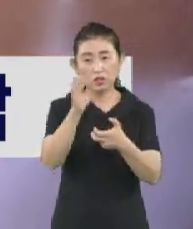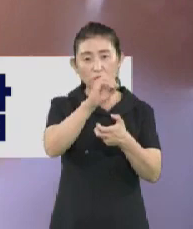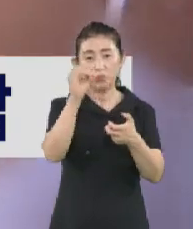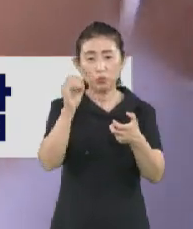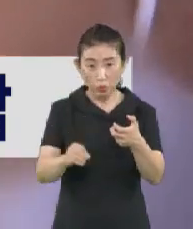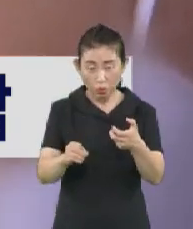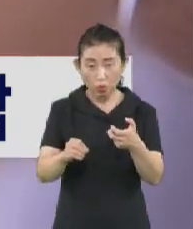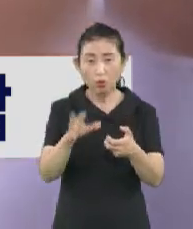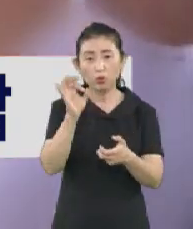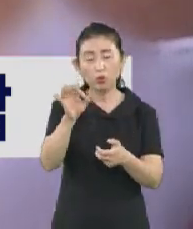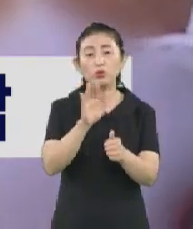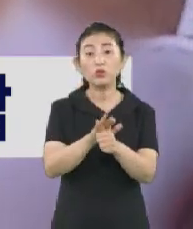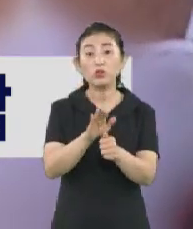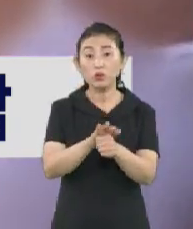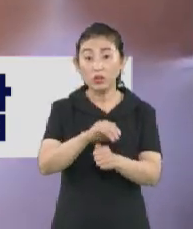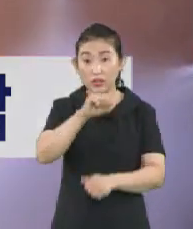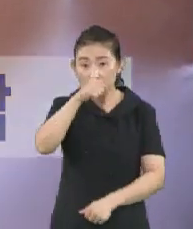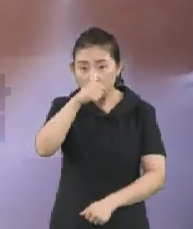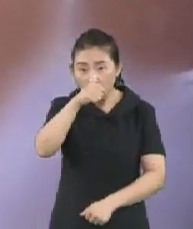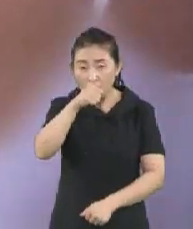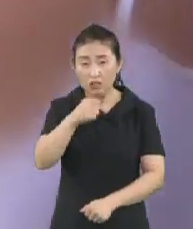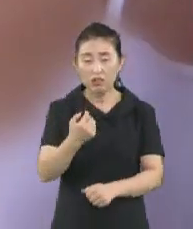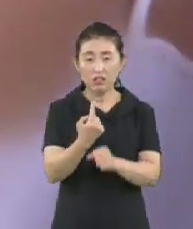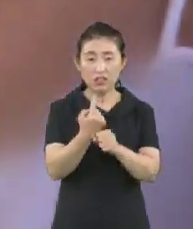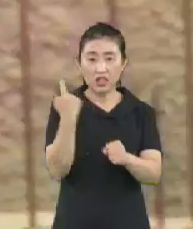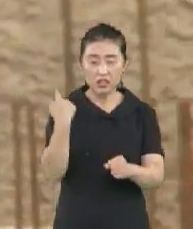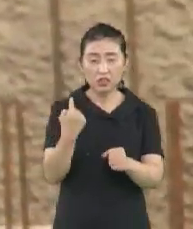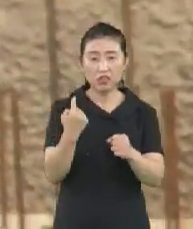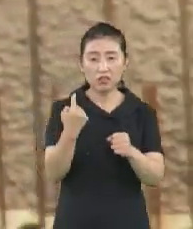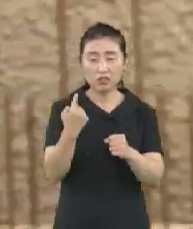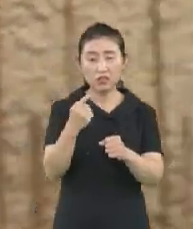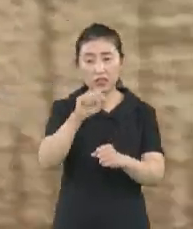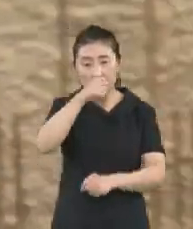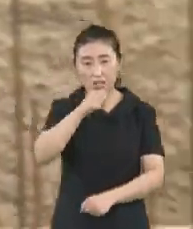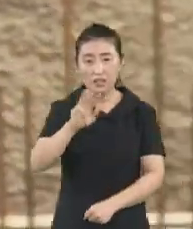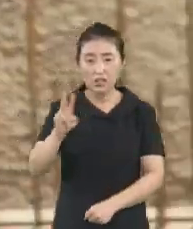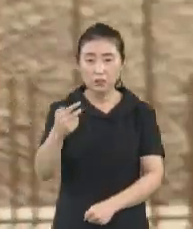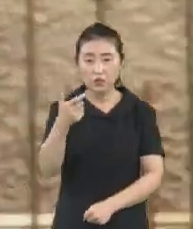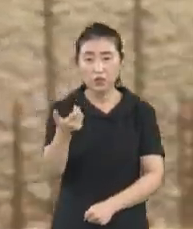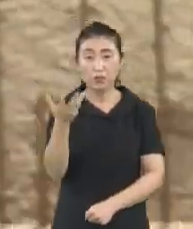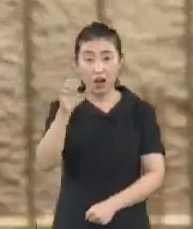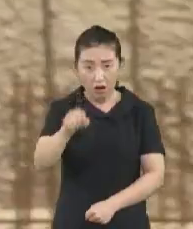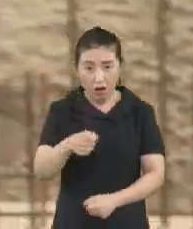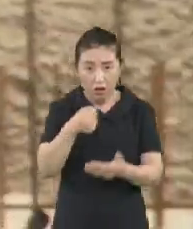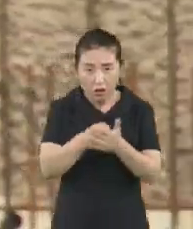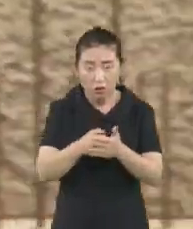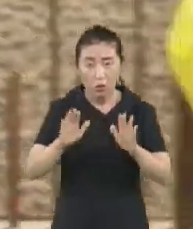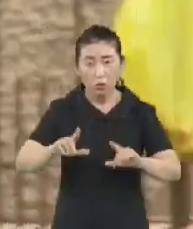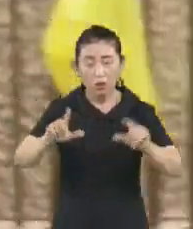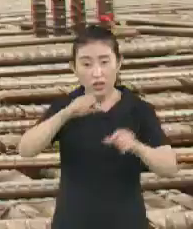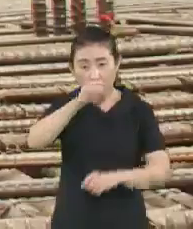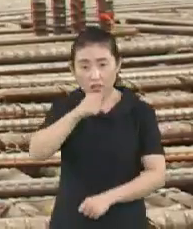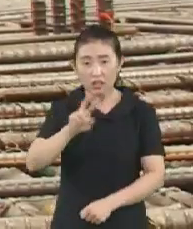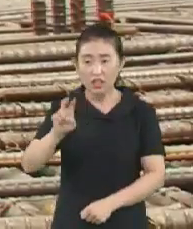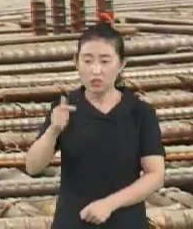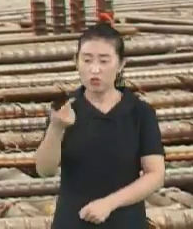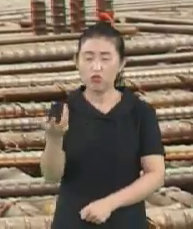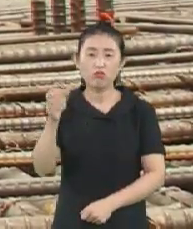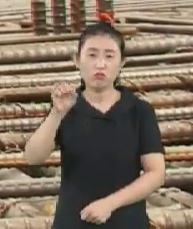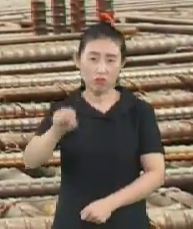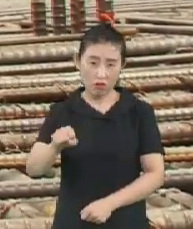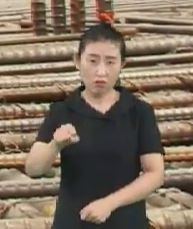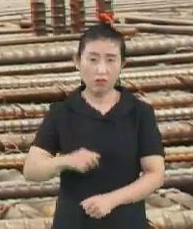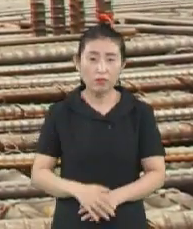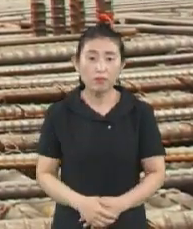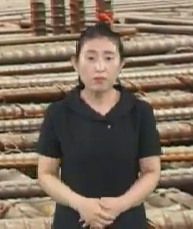재정을 지원하는 이 예산은 지난해 3차 추경 에서 360 8억 원이 편성됐다 찜한 우리는 26억원 에